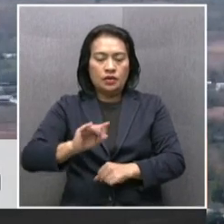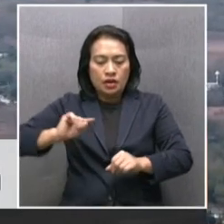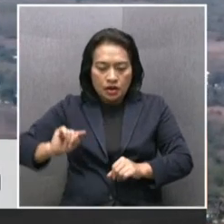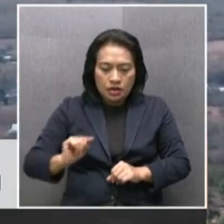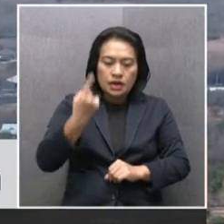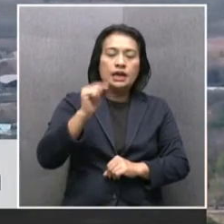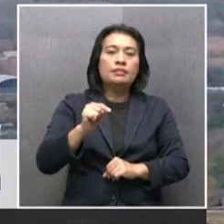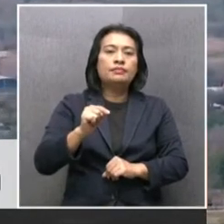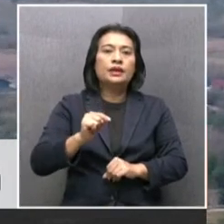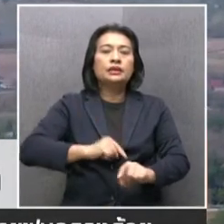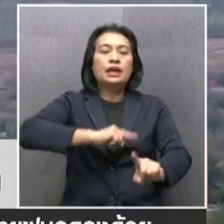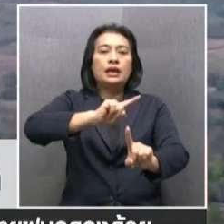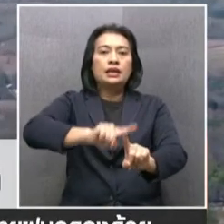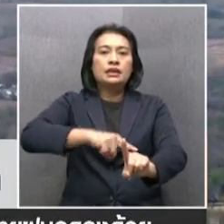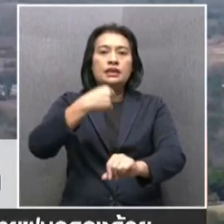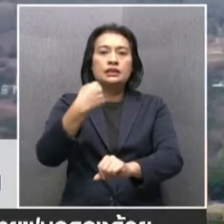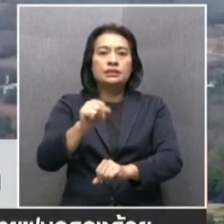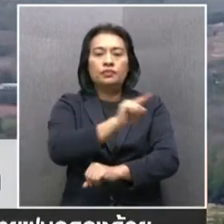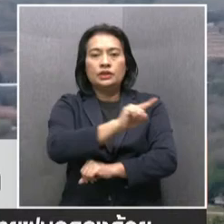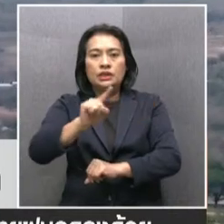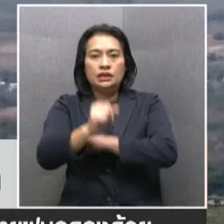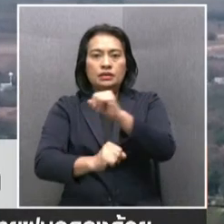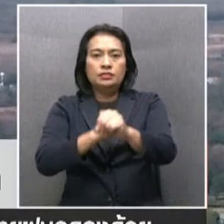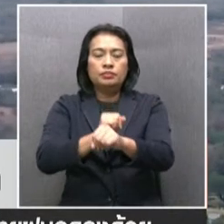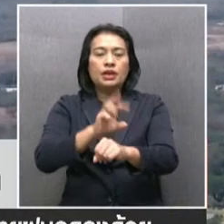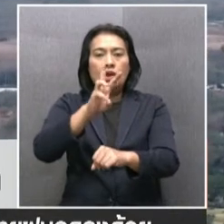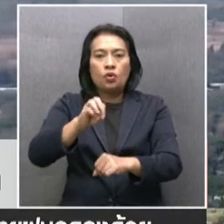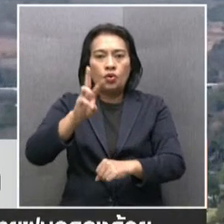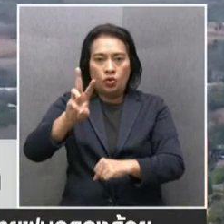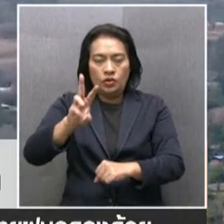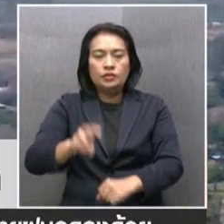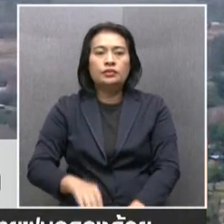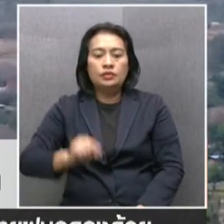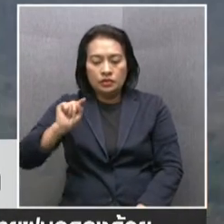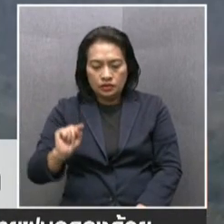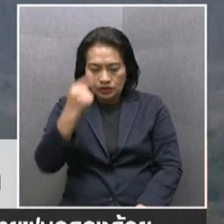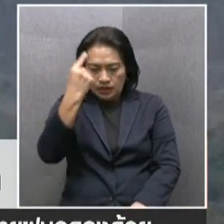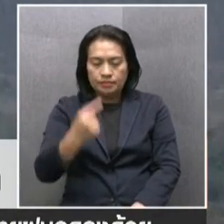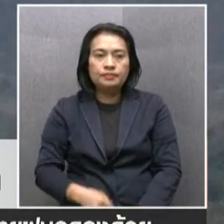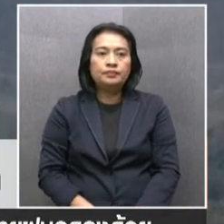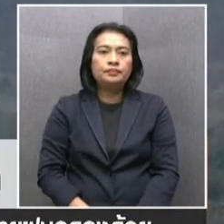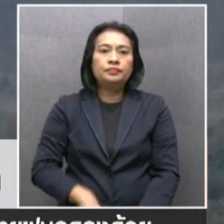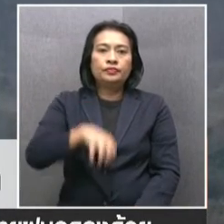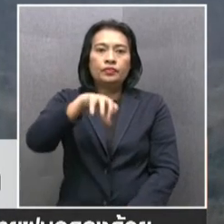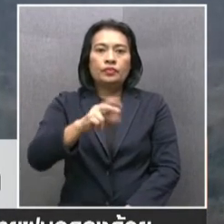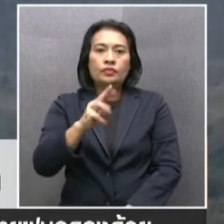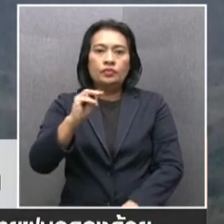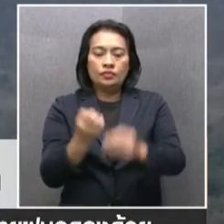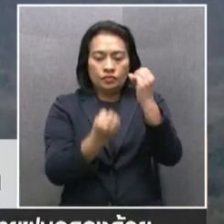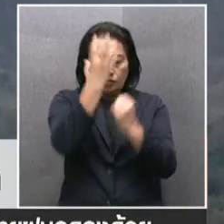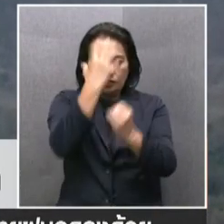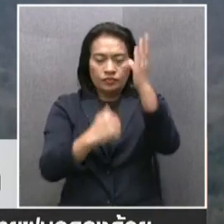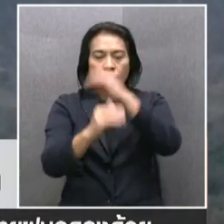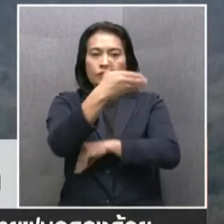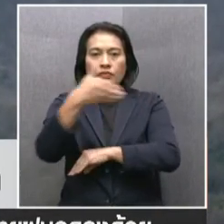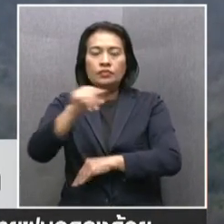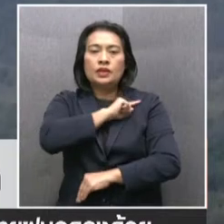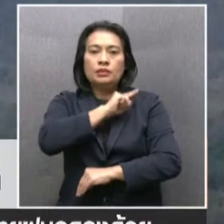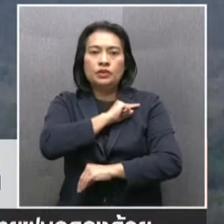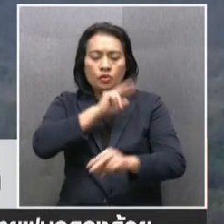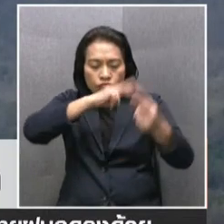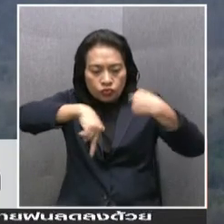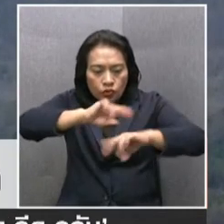ที่1ตุลาคม2566เป็นต้นไปค่ะ ทางนี้ทางกรมอุทยานแห่งชาติมีภารกิจในการอนุรัก